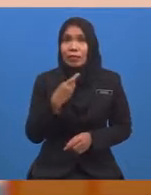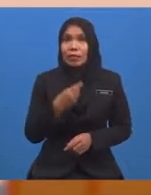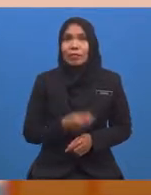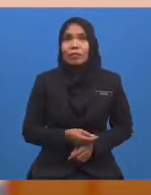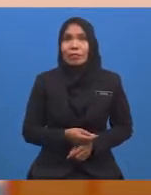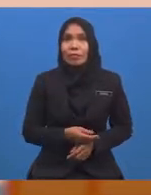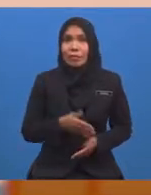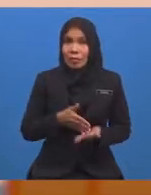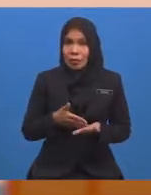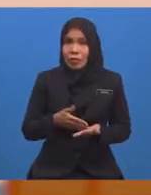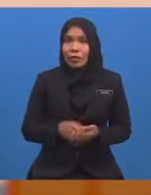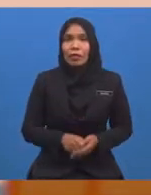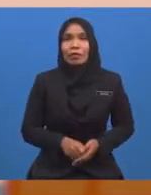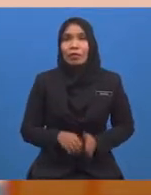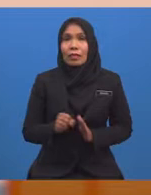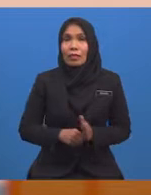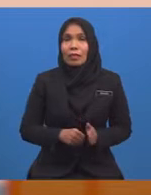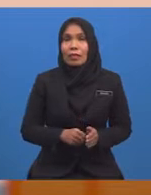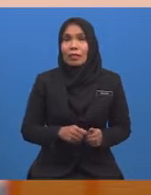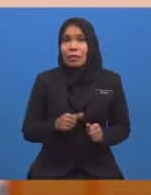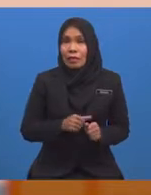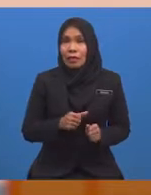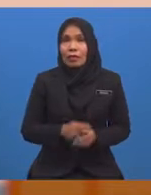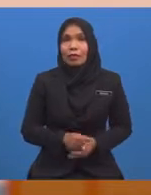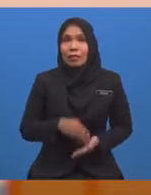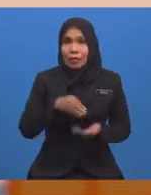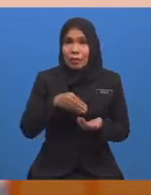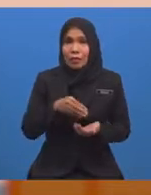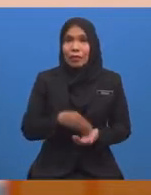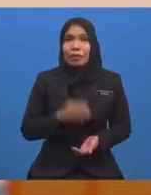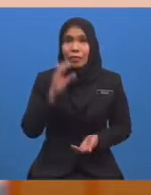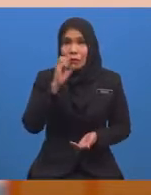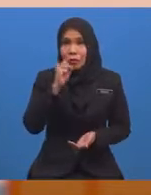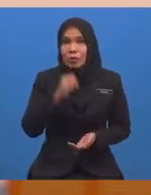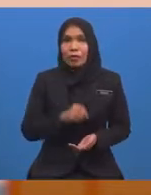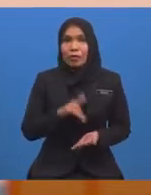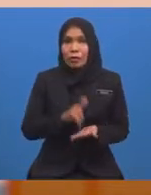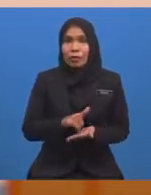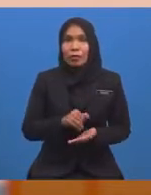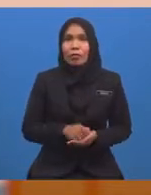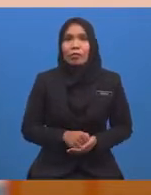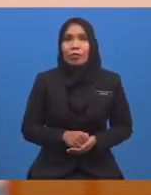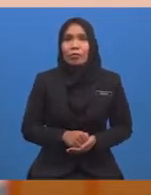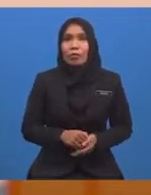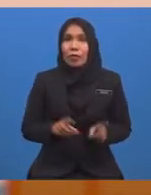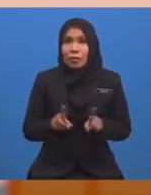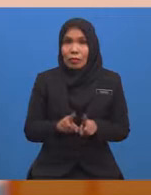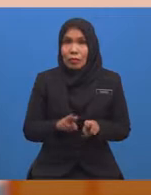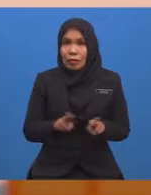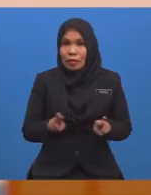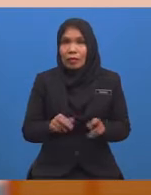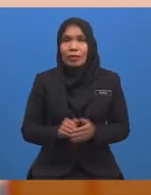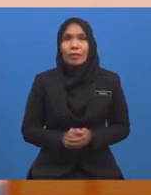Aku sekarang ada di antara kamu yang bertanya-tanya Mengapa